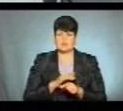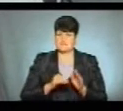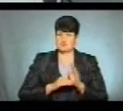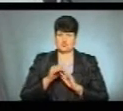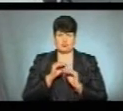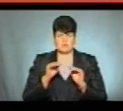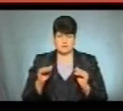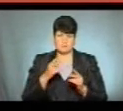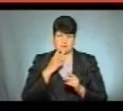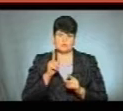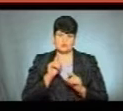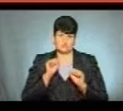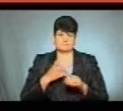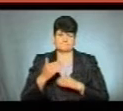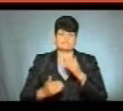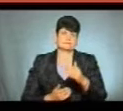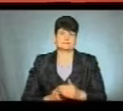до чого йти.